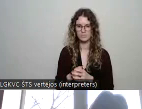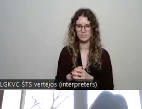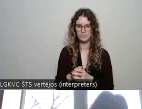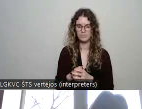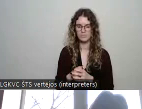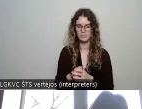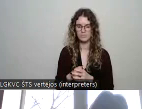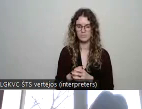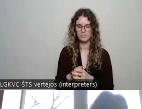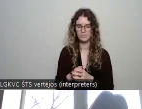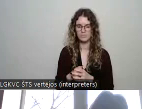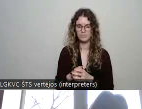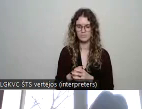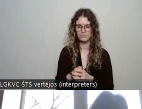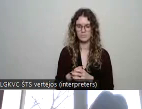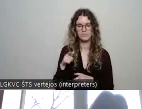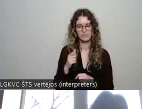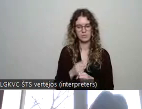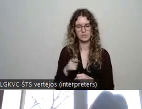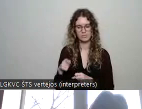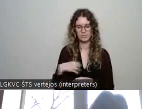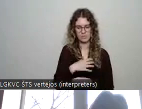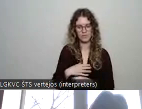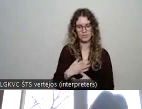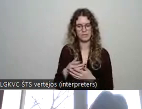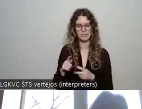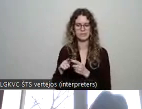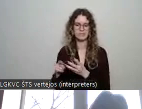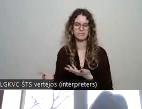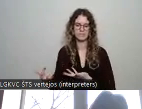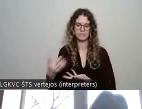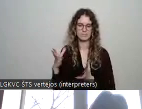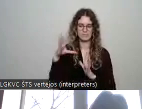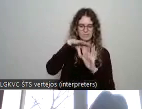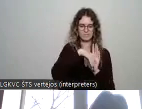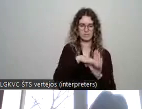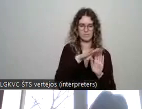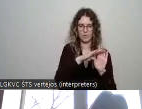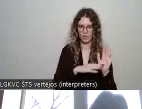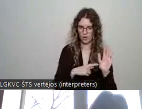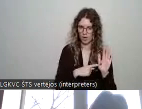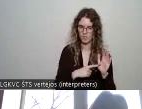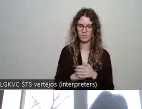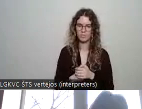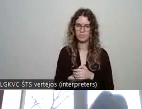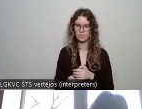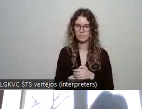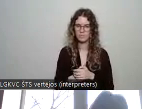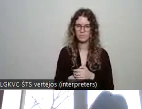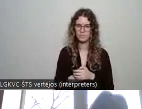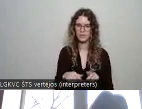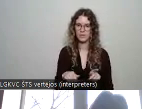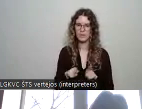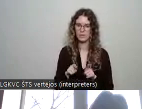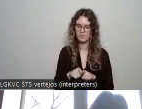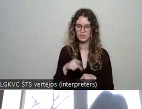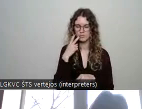ir inkorporuojami į programą. Ir taip pat būtent atsižiūrėti tam tikrus išteklius,